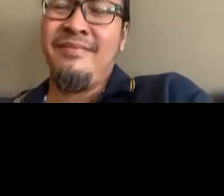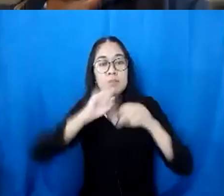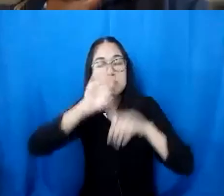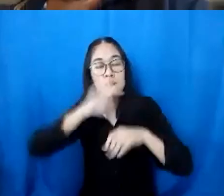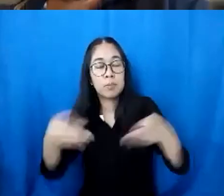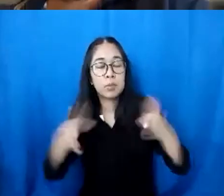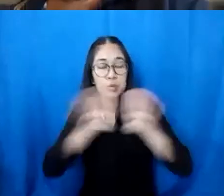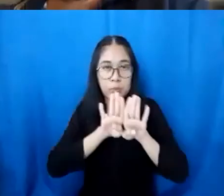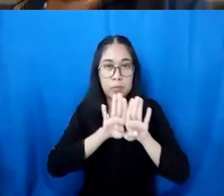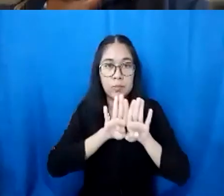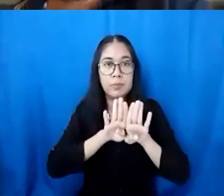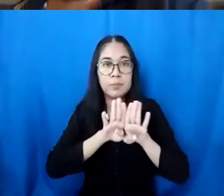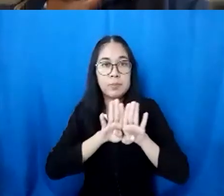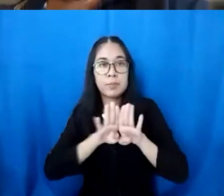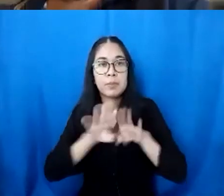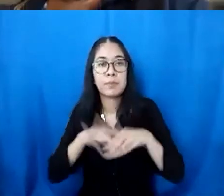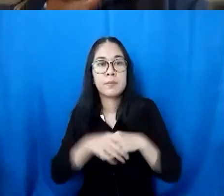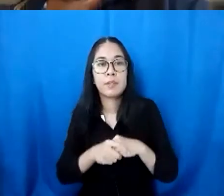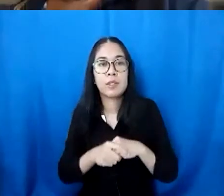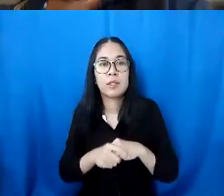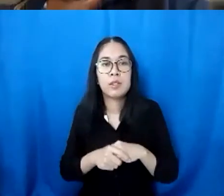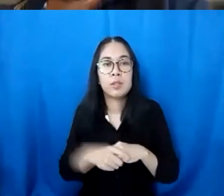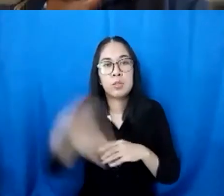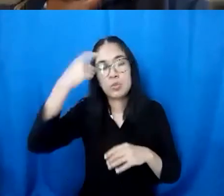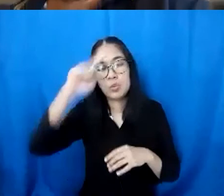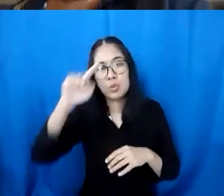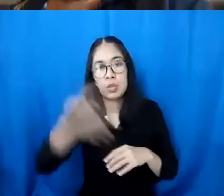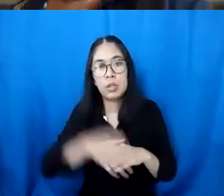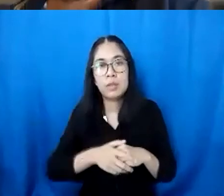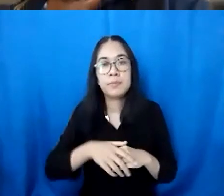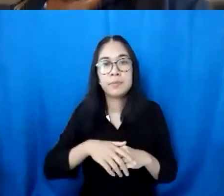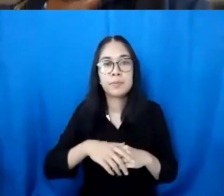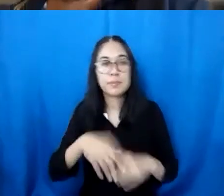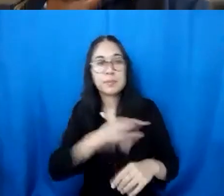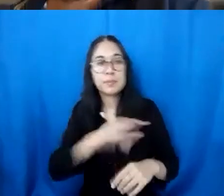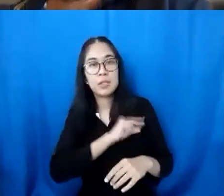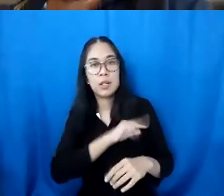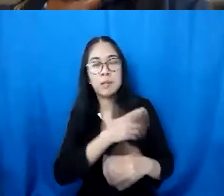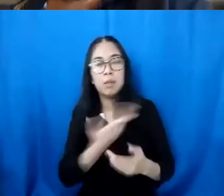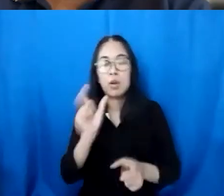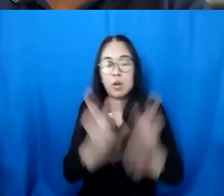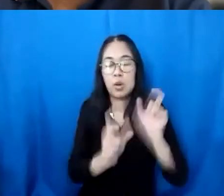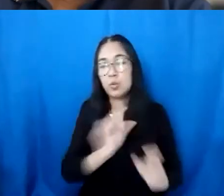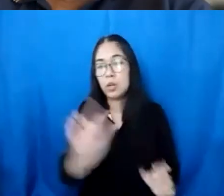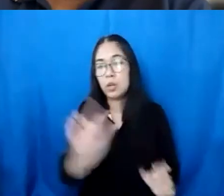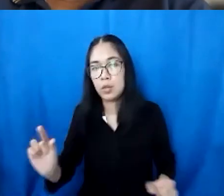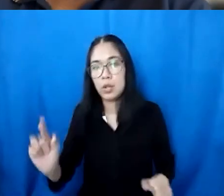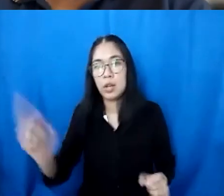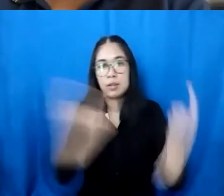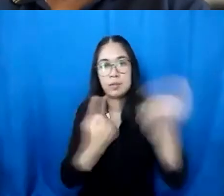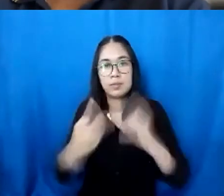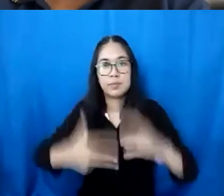untuk take home message ya buat para peserta dan undangan yang sudah hadir pada siang hari